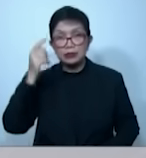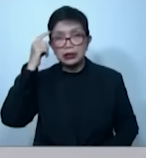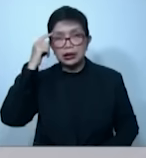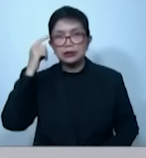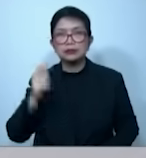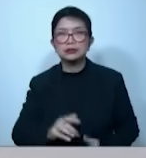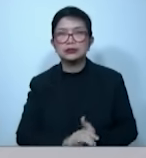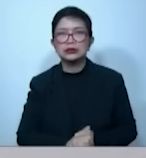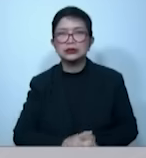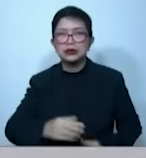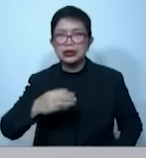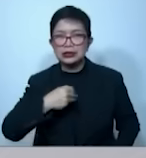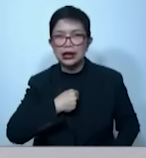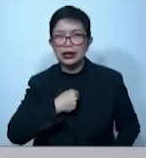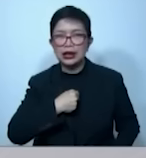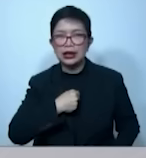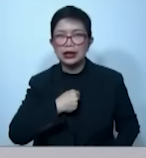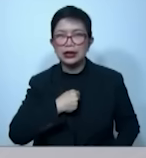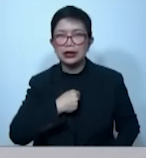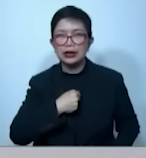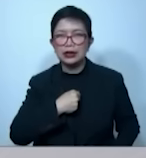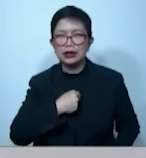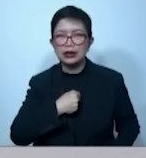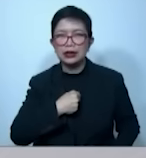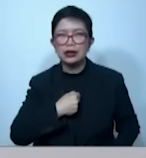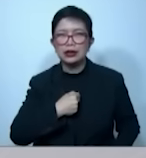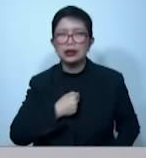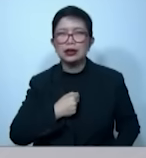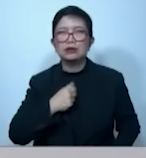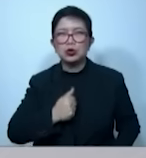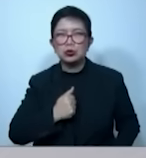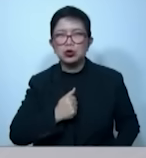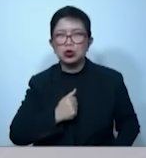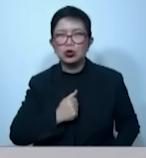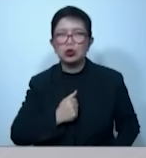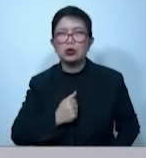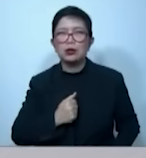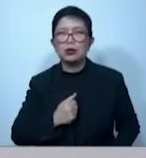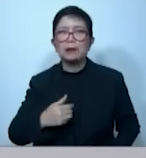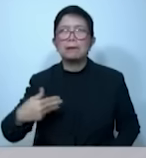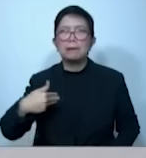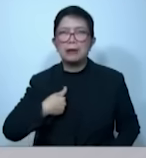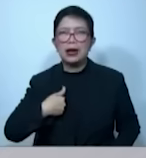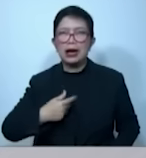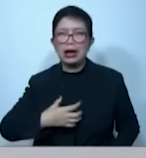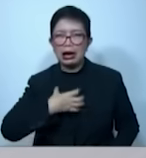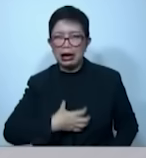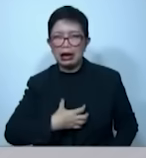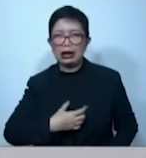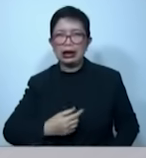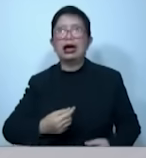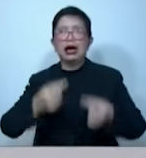bahwa saya yang sangat keras alah hak asasi manusia